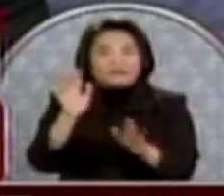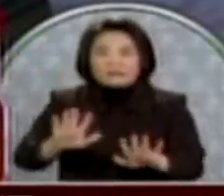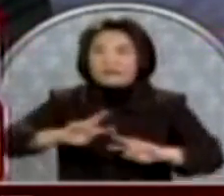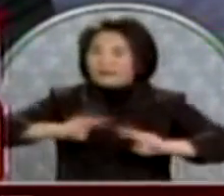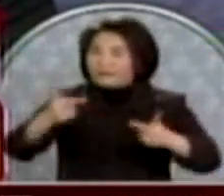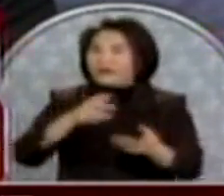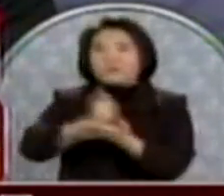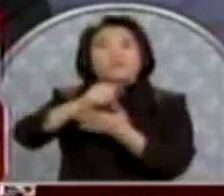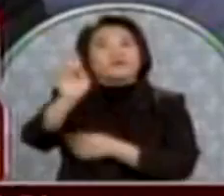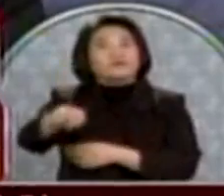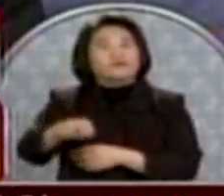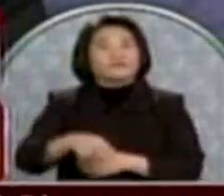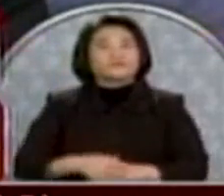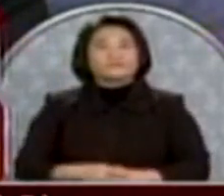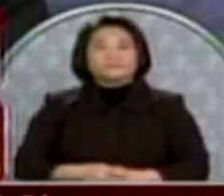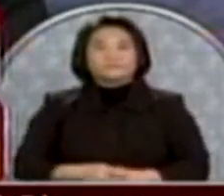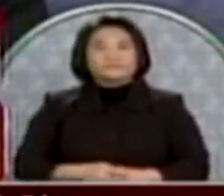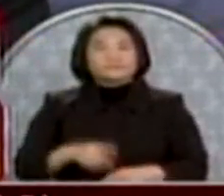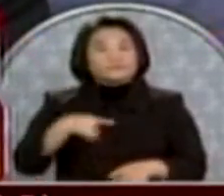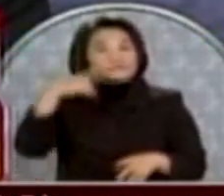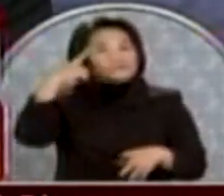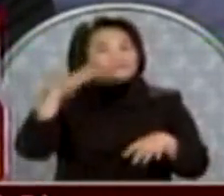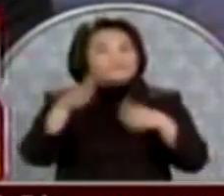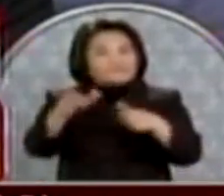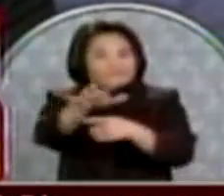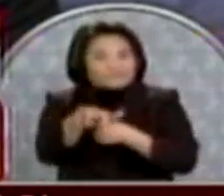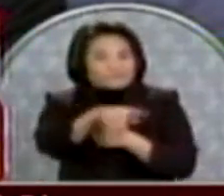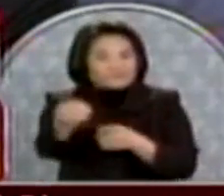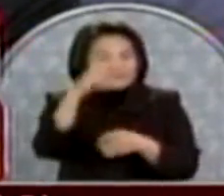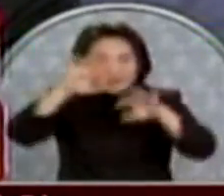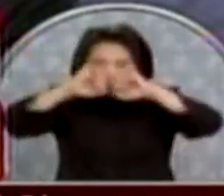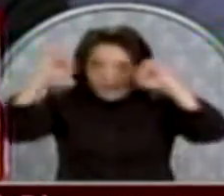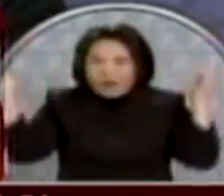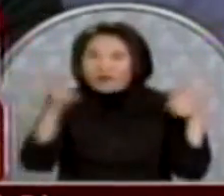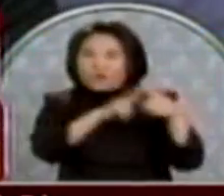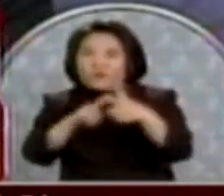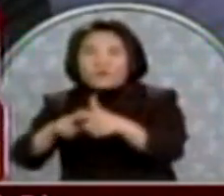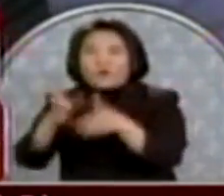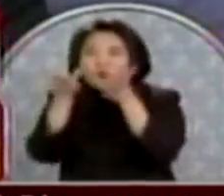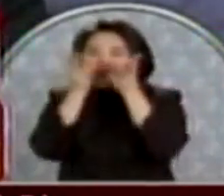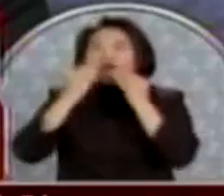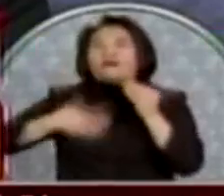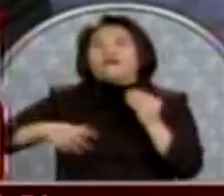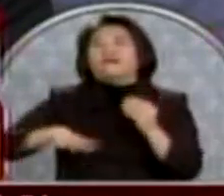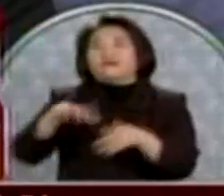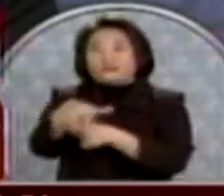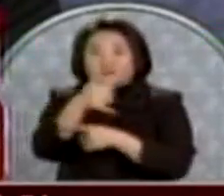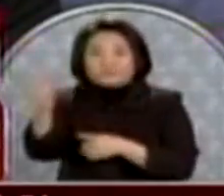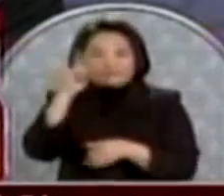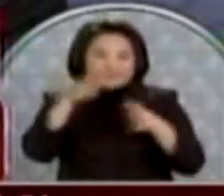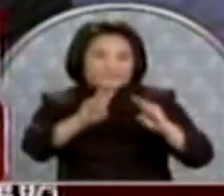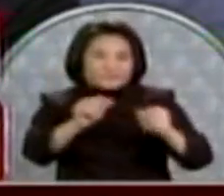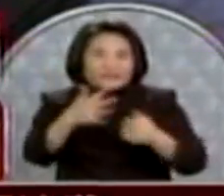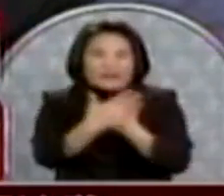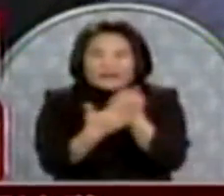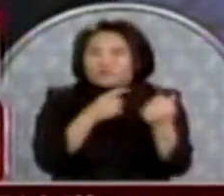机会出口了。那么所以我觉得我们应该把农业的真相让大家知道，把农民爱护土地那